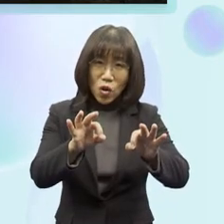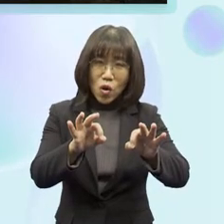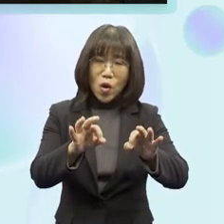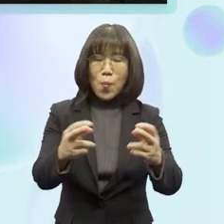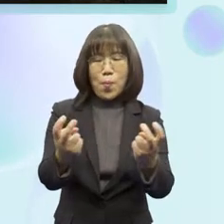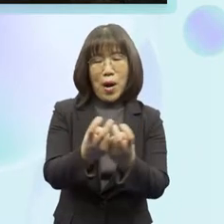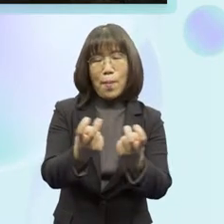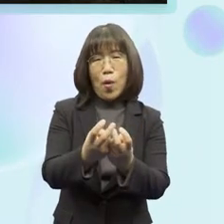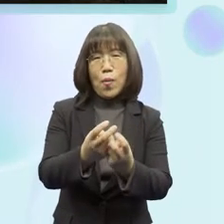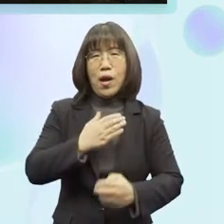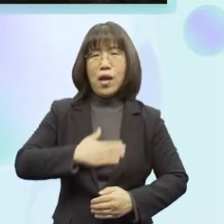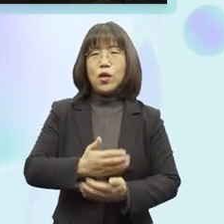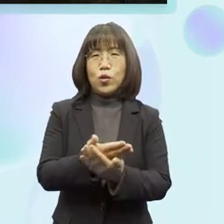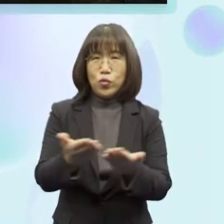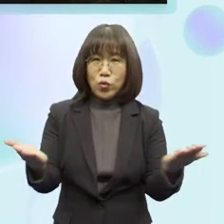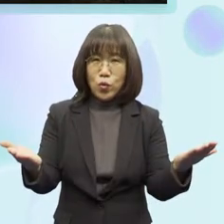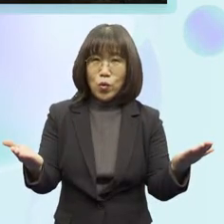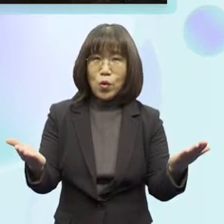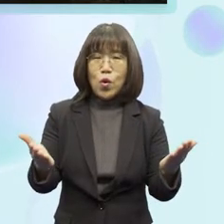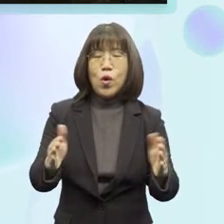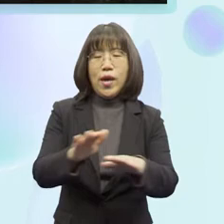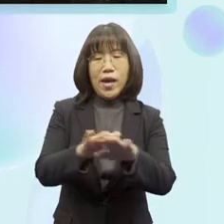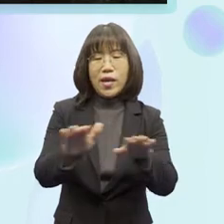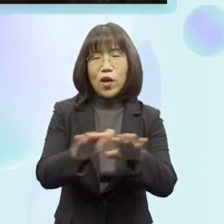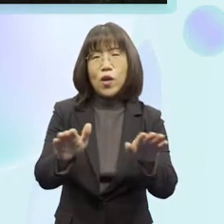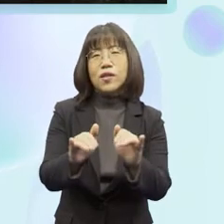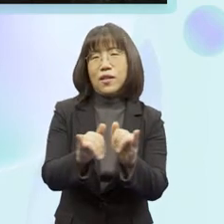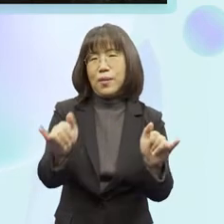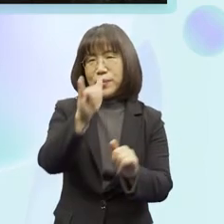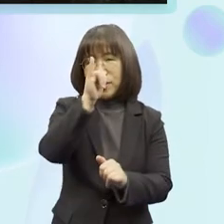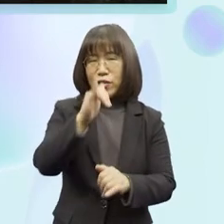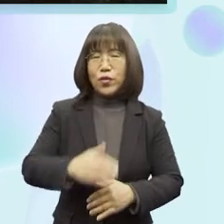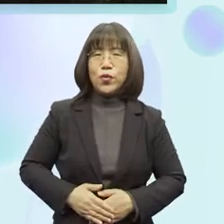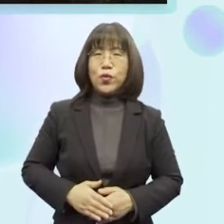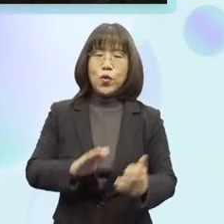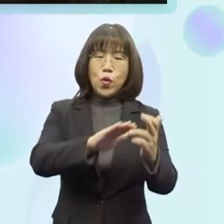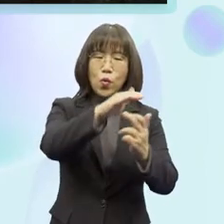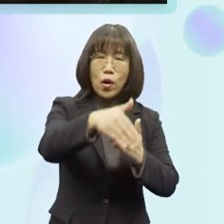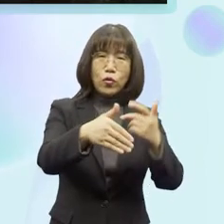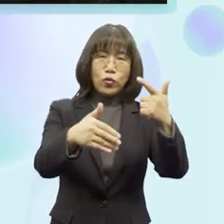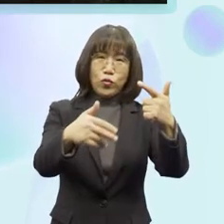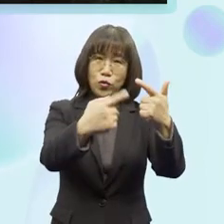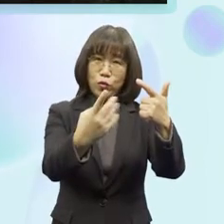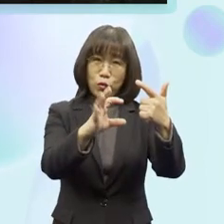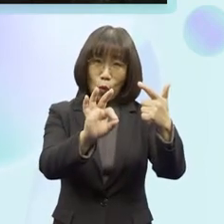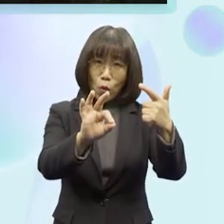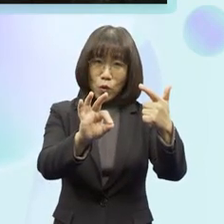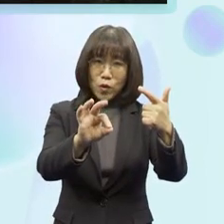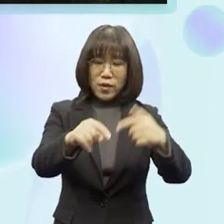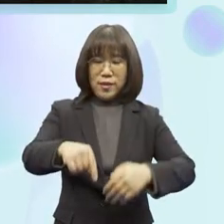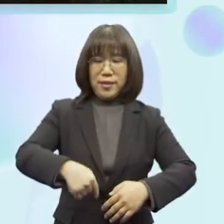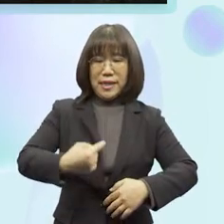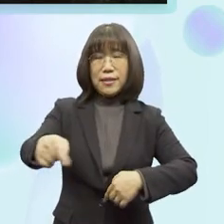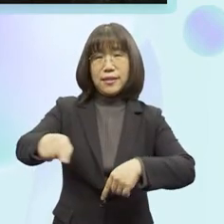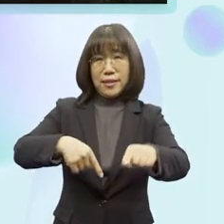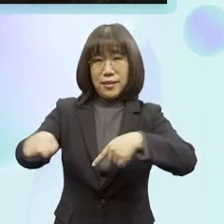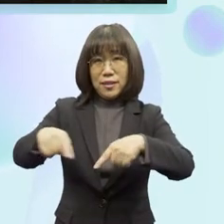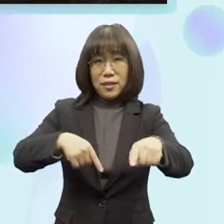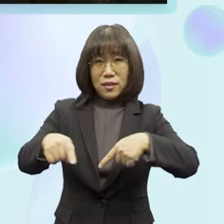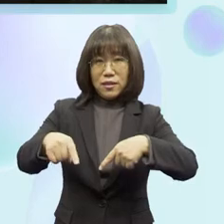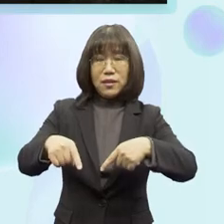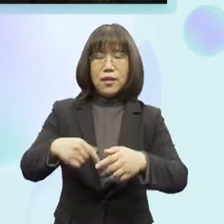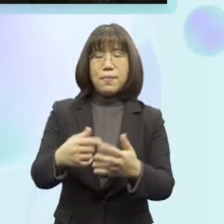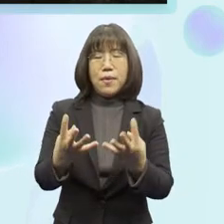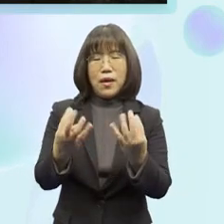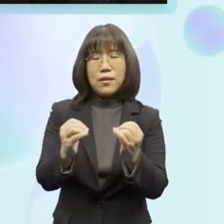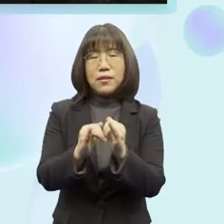찾아 대안을 제시하고 해결하며 마을에 대한 사랑도 키워가고 있는데요. 화곡 6동 주민자치회에서는 더